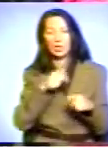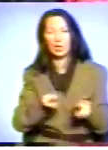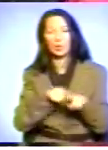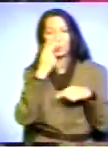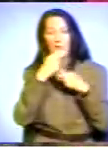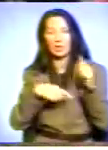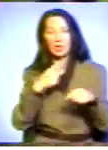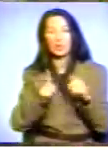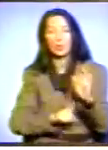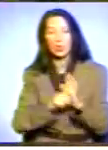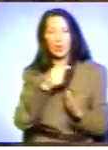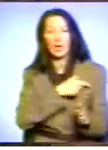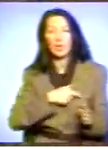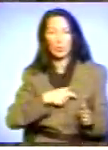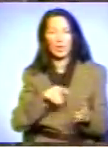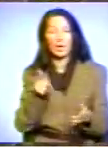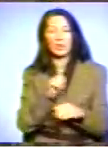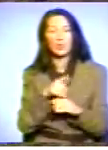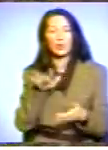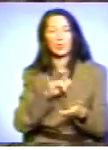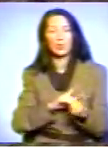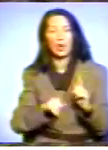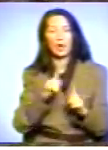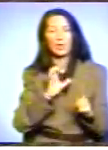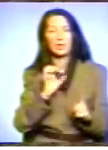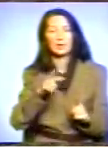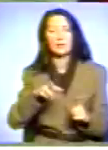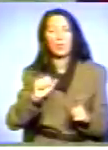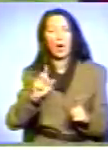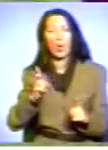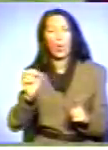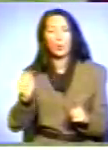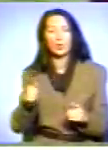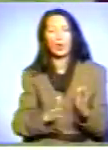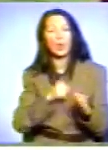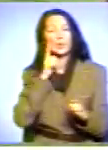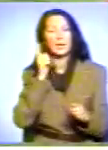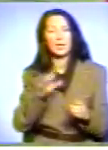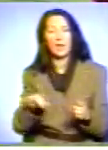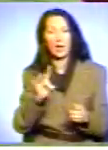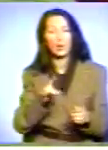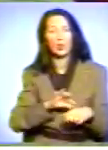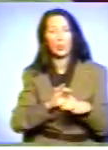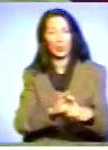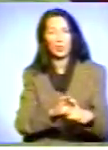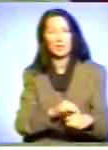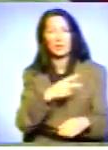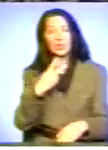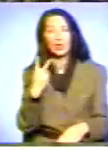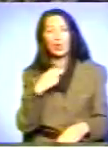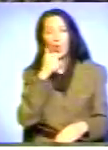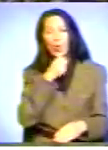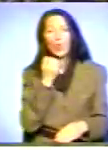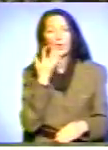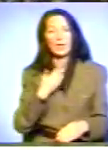депутат Тернопільської міської ради. Озеленення мікрорайону за моєї пам'яті проводиться з 2002 року, коли я перший раз був